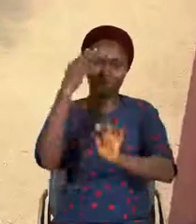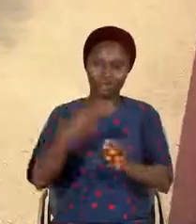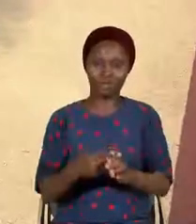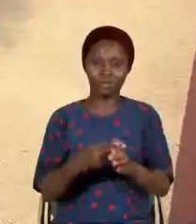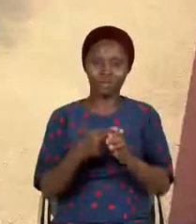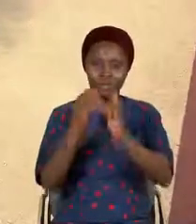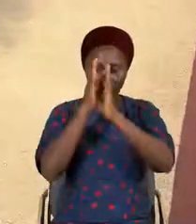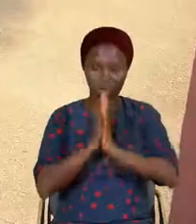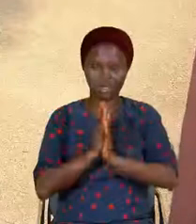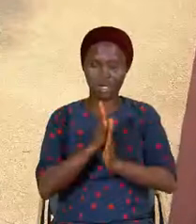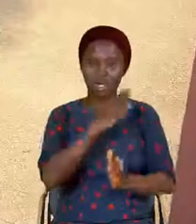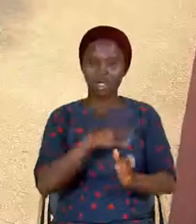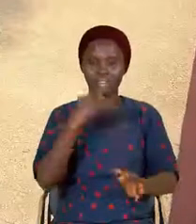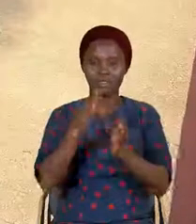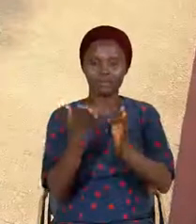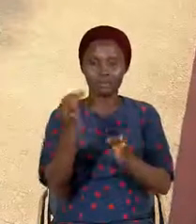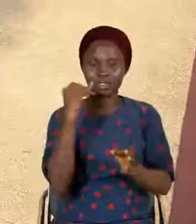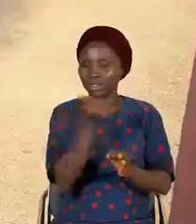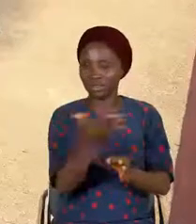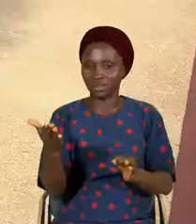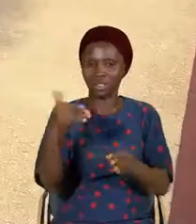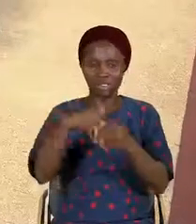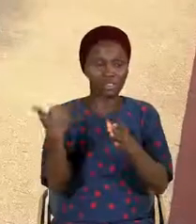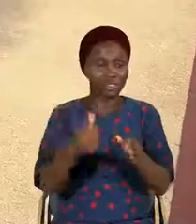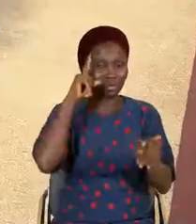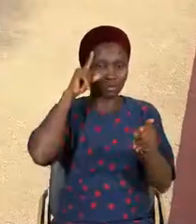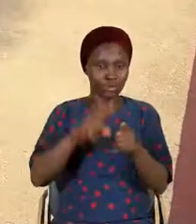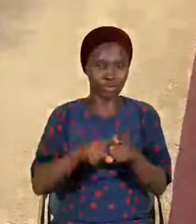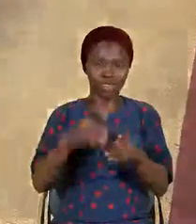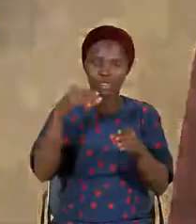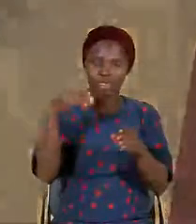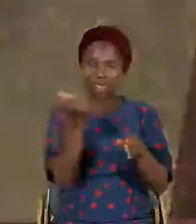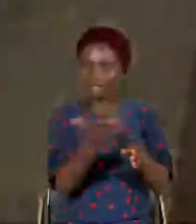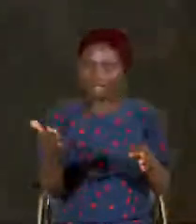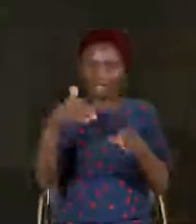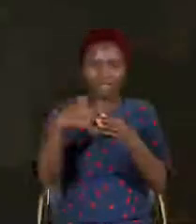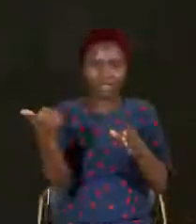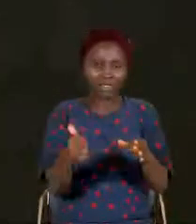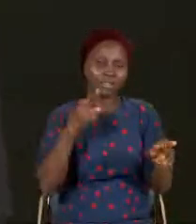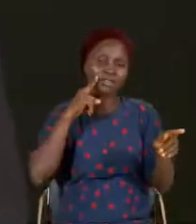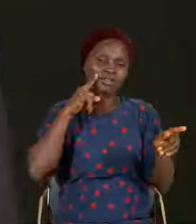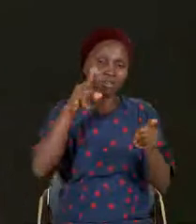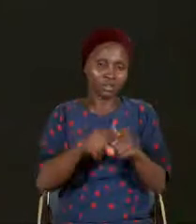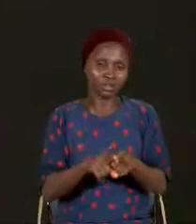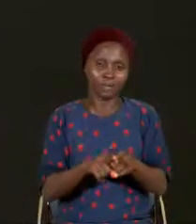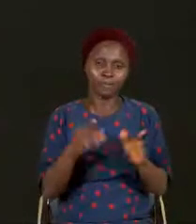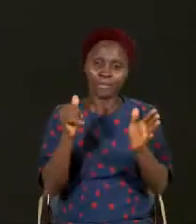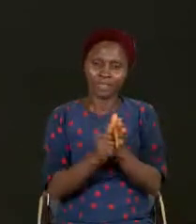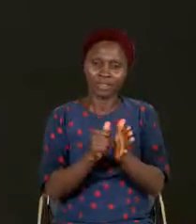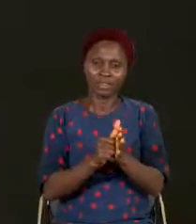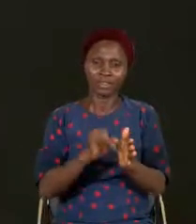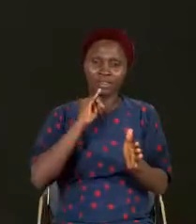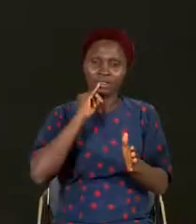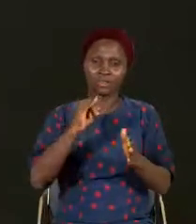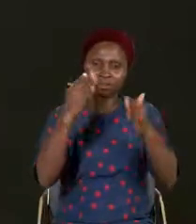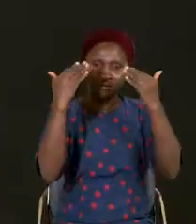Jésus. Alors, s'il y a quelque chose dans n'importe quel frère, quelque chose dans une sœur, cela veut dire